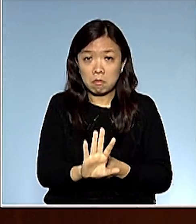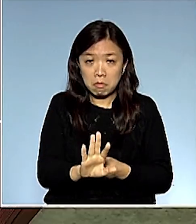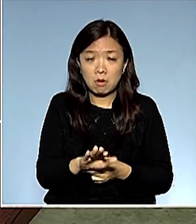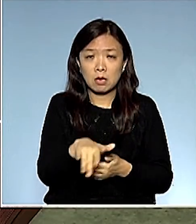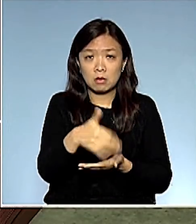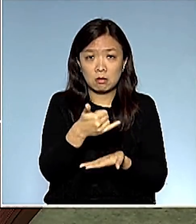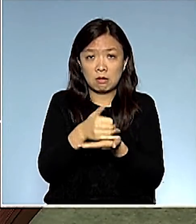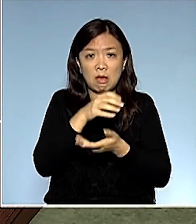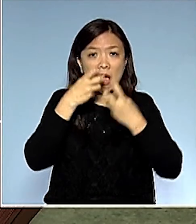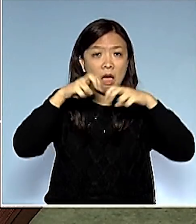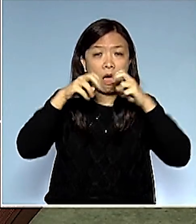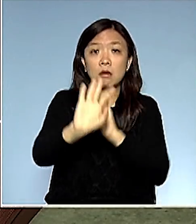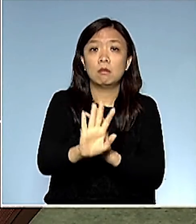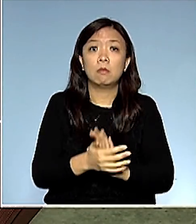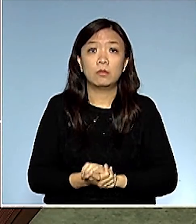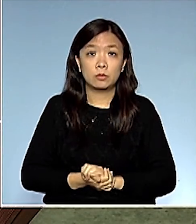在叫囂。